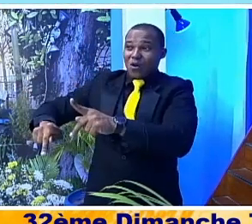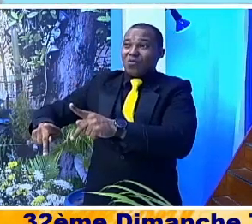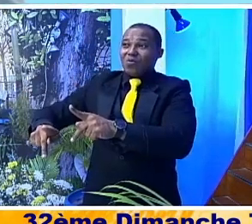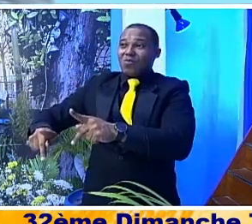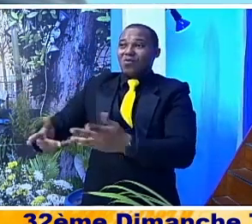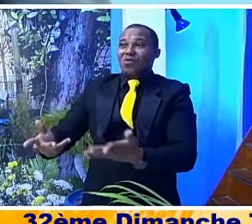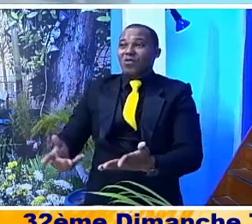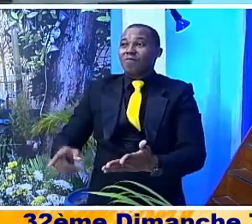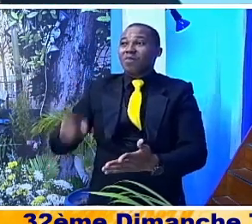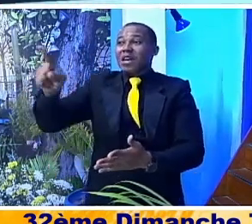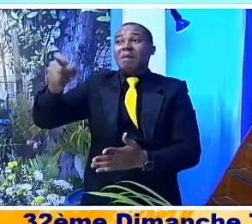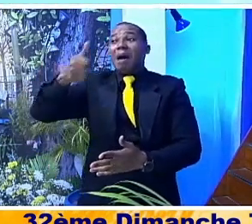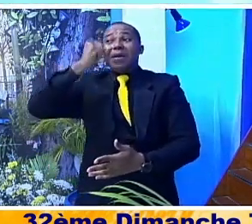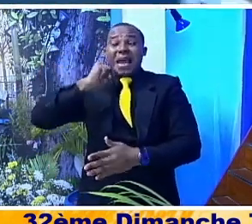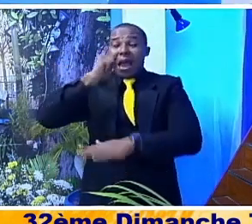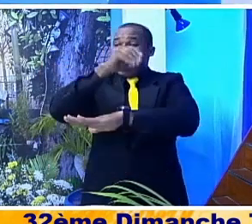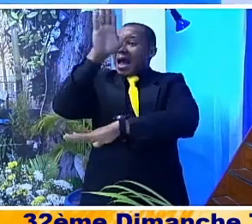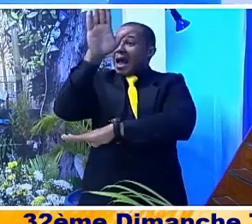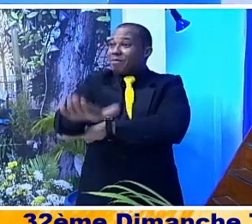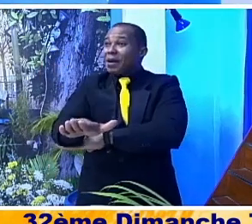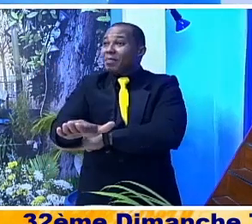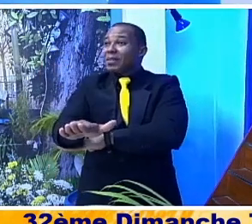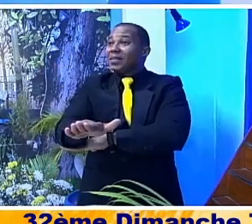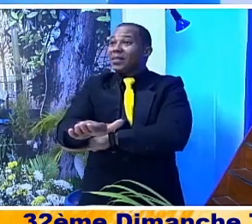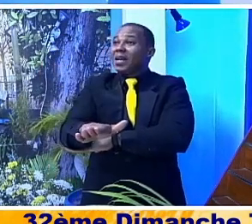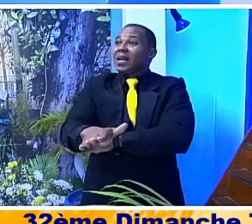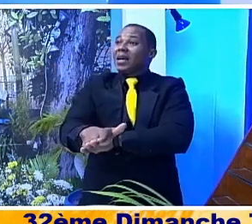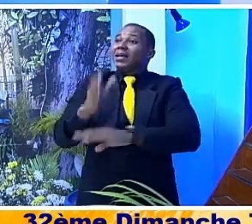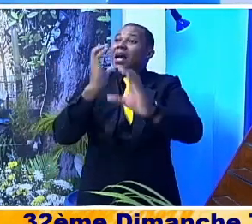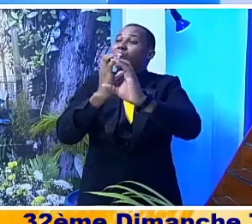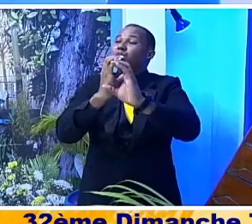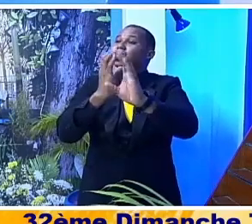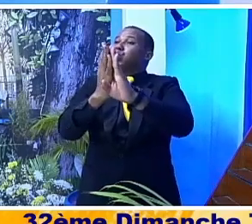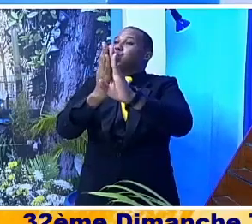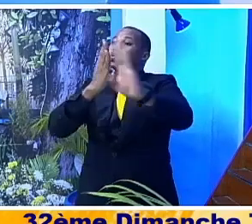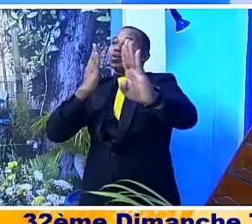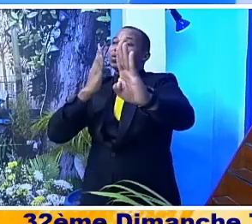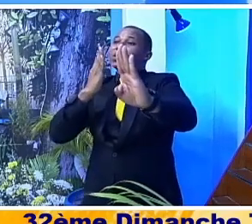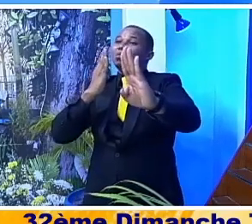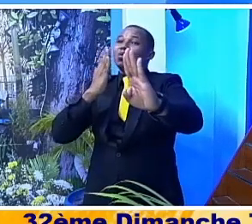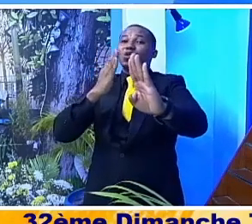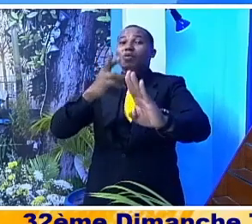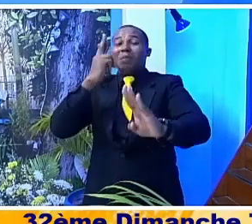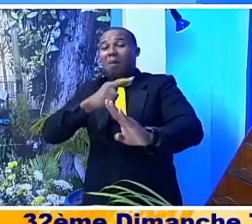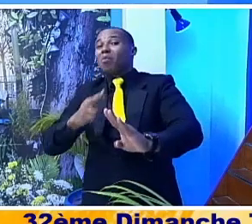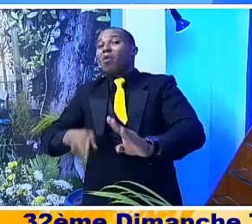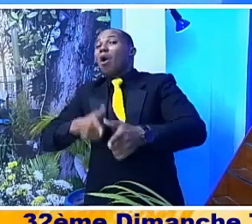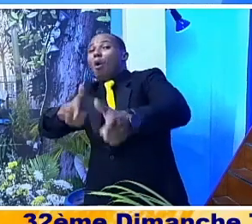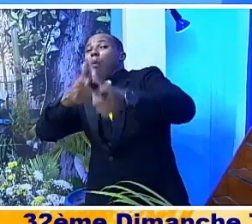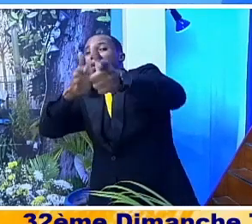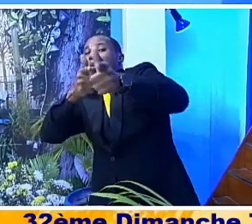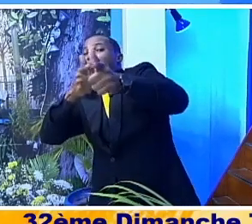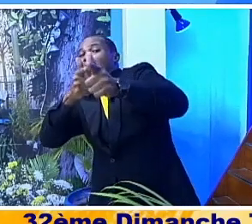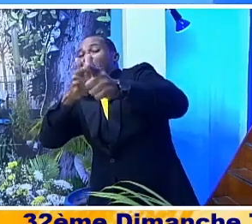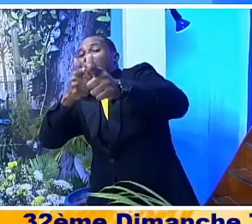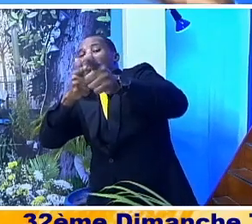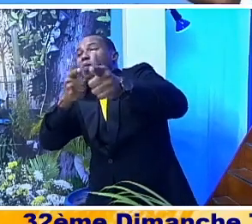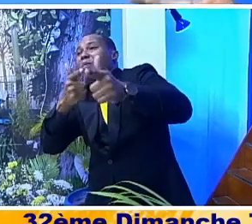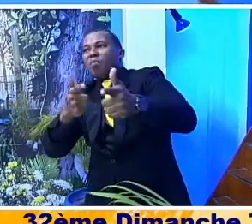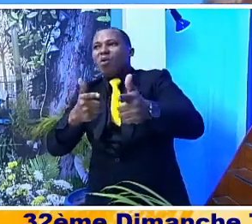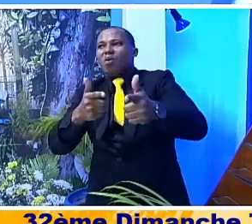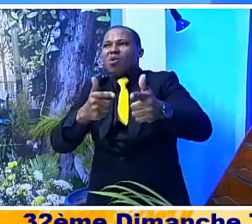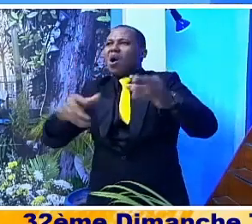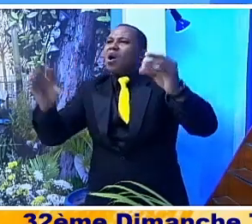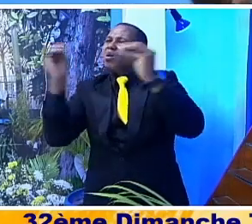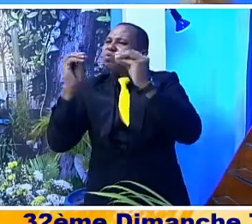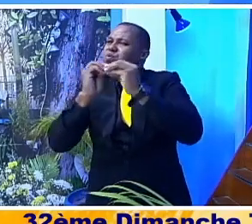comprendre que hier après-midi, pour un petit bus à passer, on est quand il les amours ou crible bus la balle. Et puis plusieurs